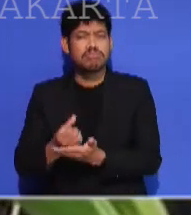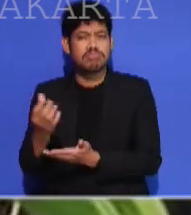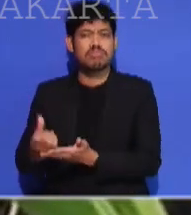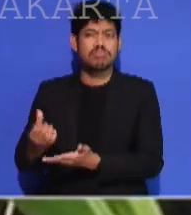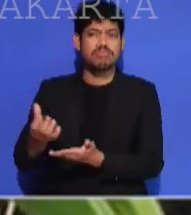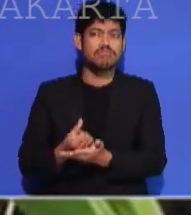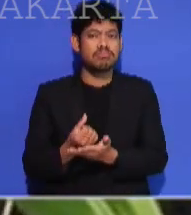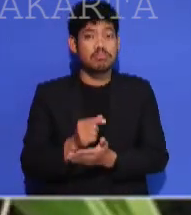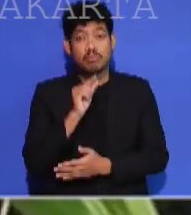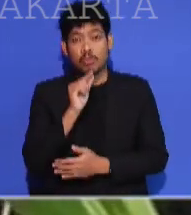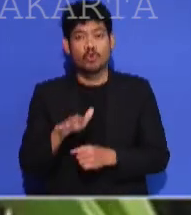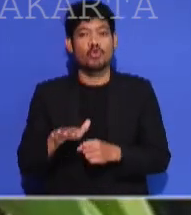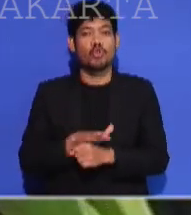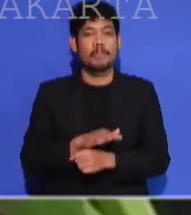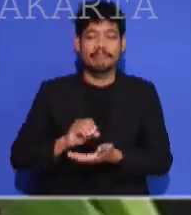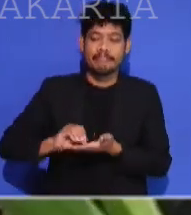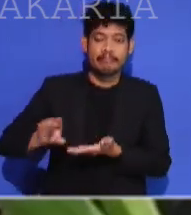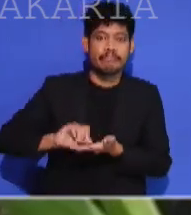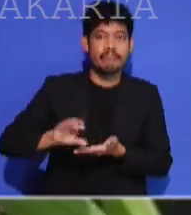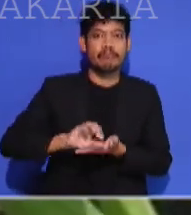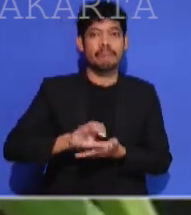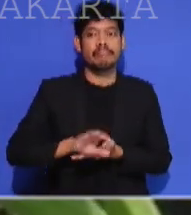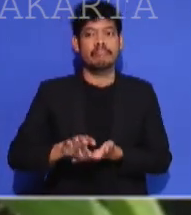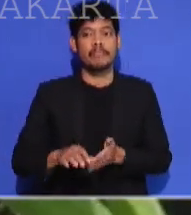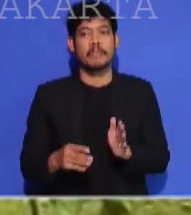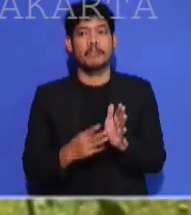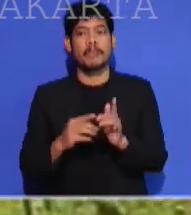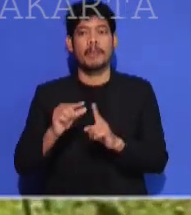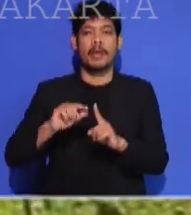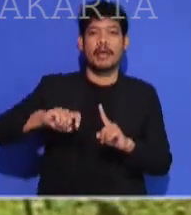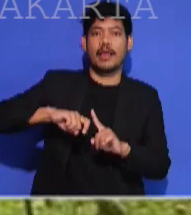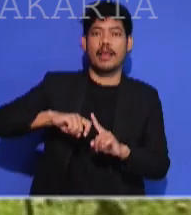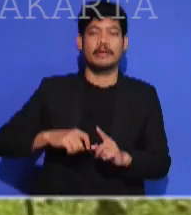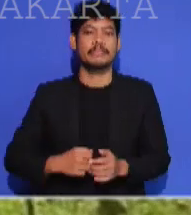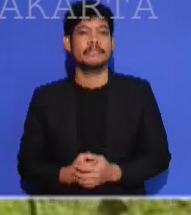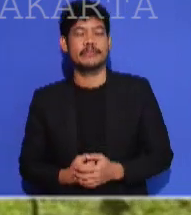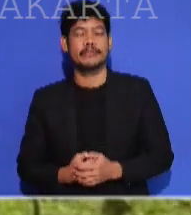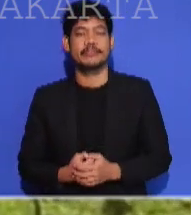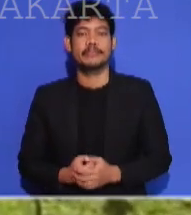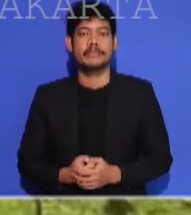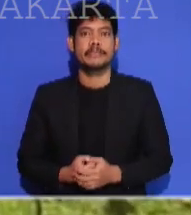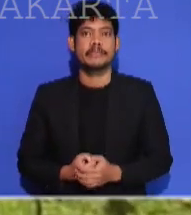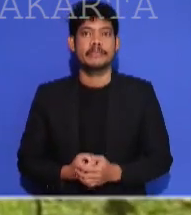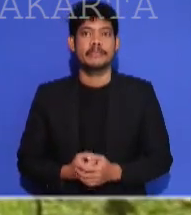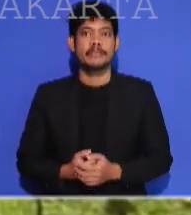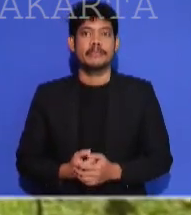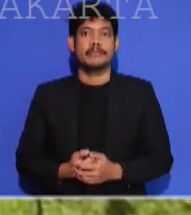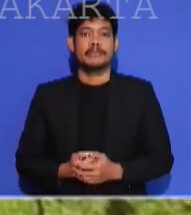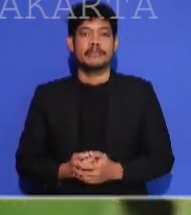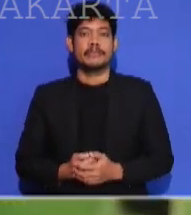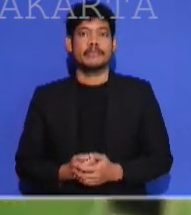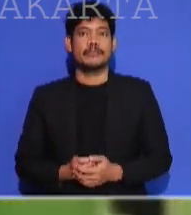dipun rabuk NPK kanthi perbandingan N16 P sarto K nipun ugi banding